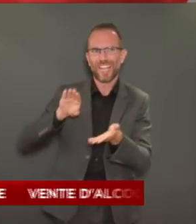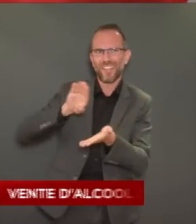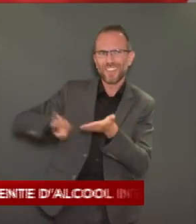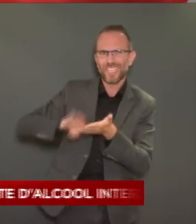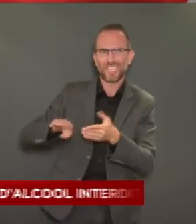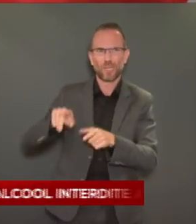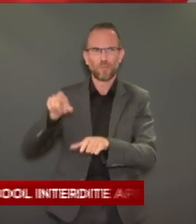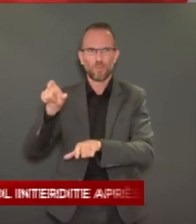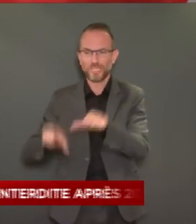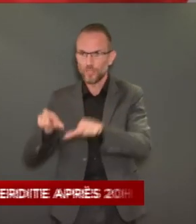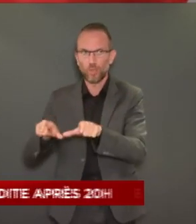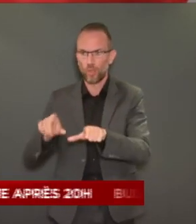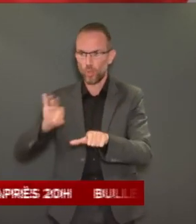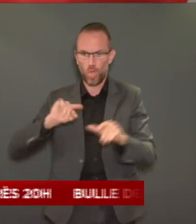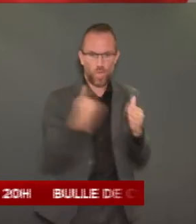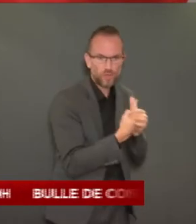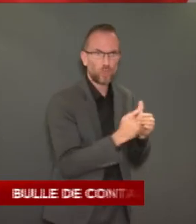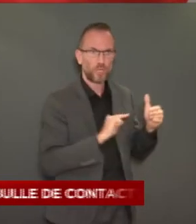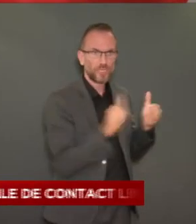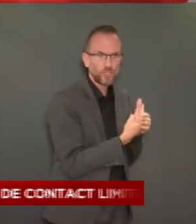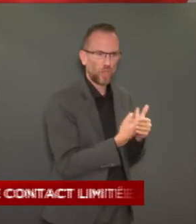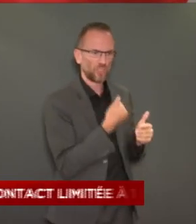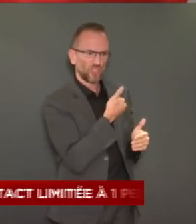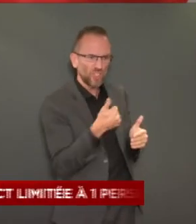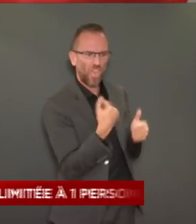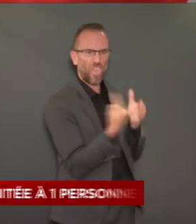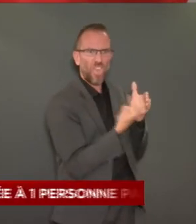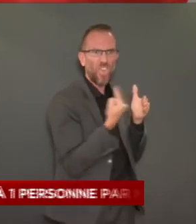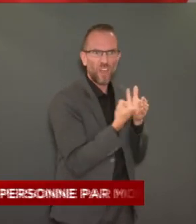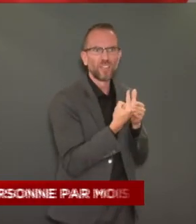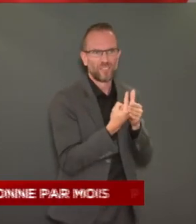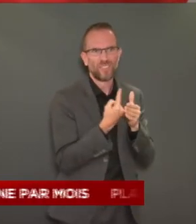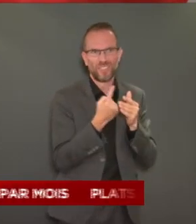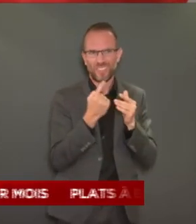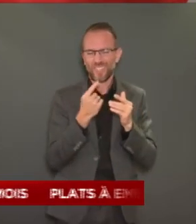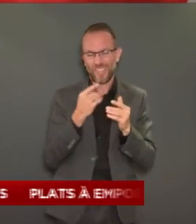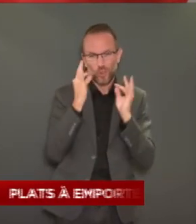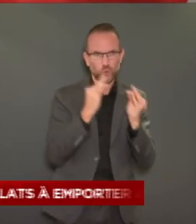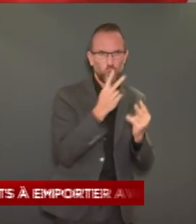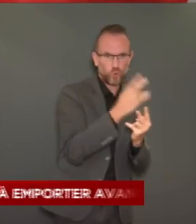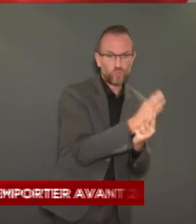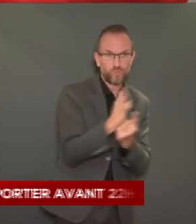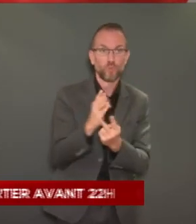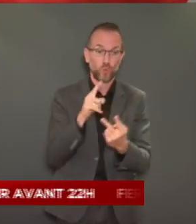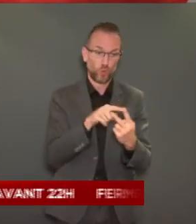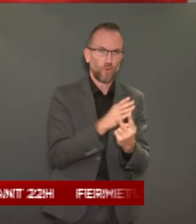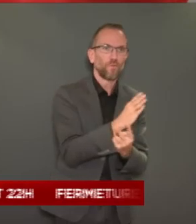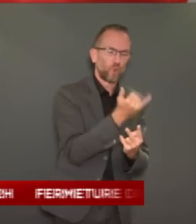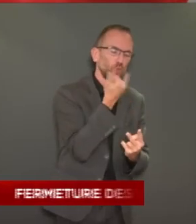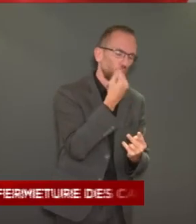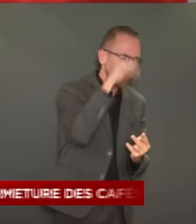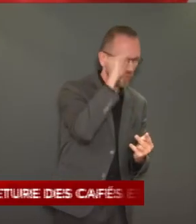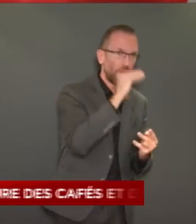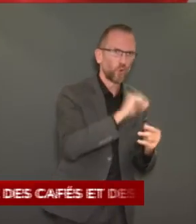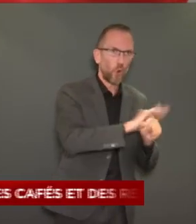crois qu'il y a deux ennemis. Le virus est un ennemi dangereux, mais l'isolement est aussi un